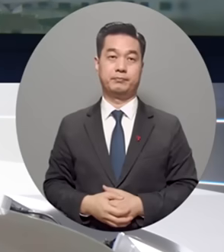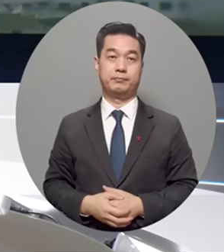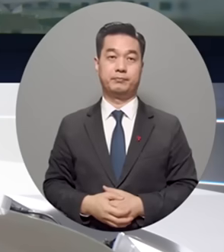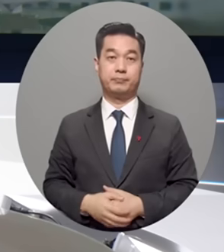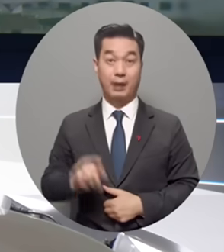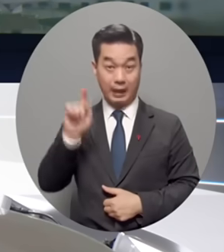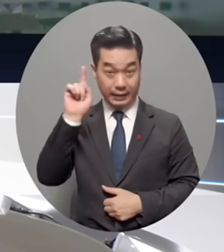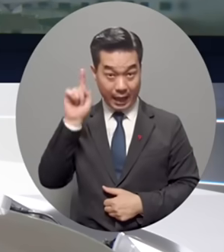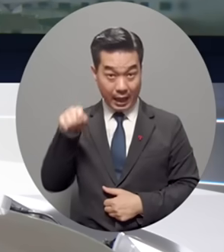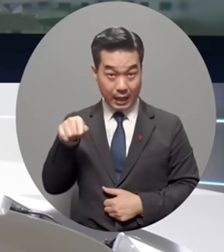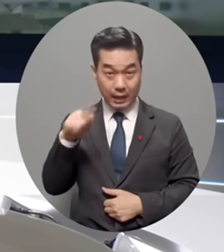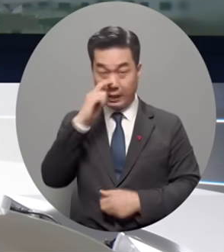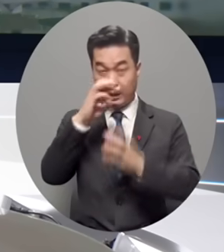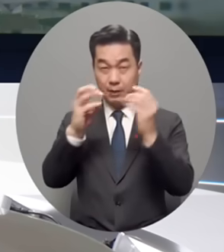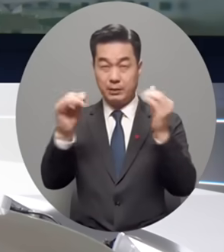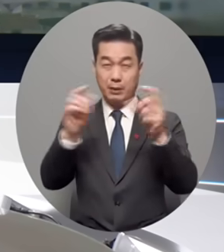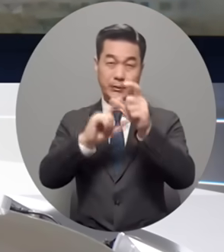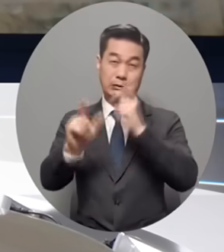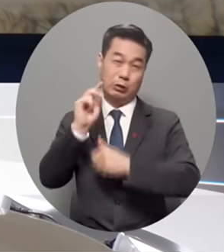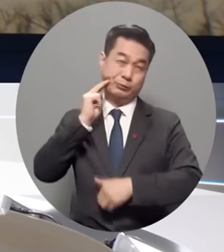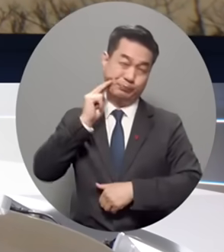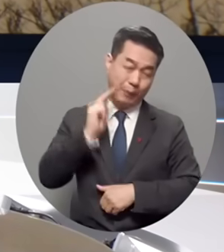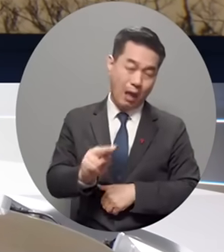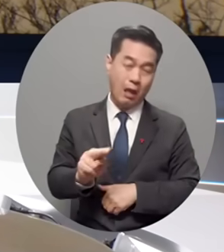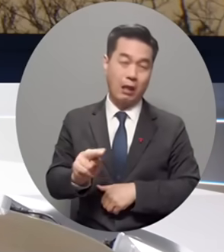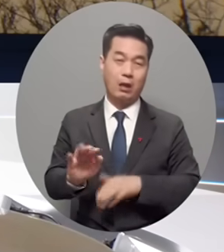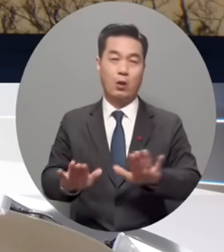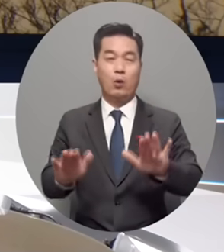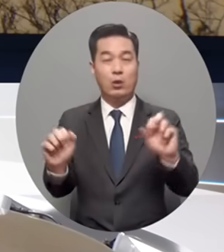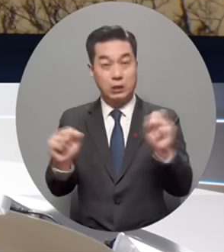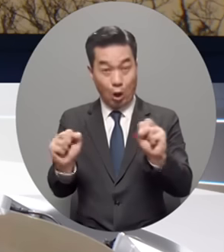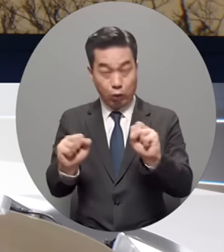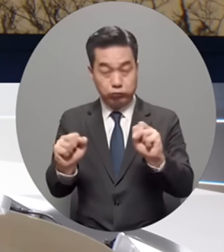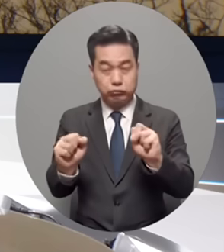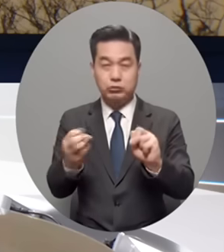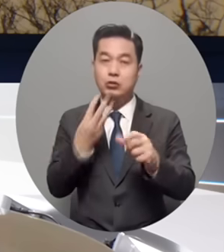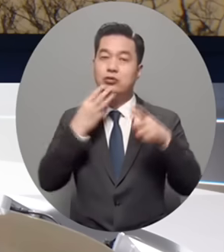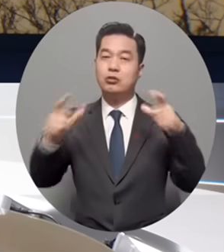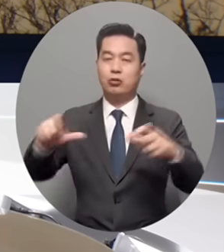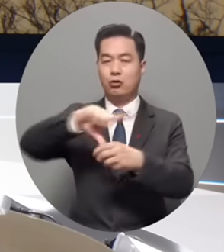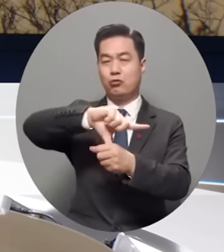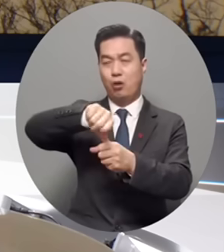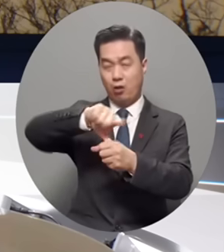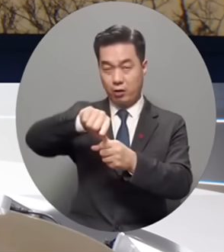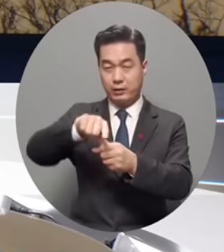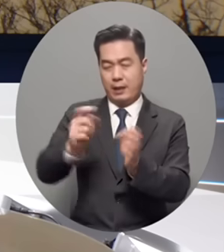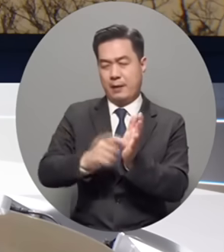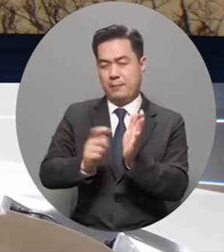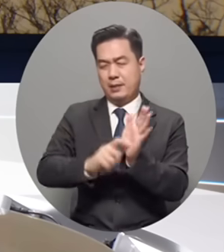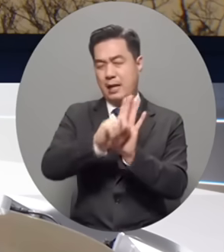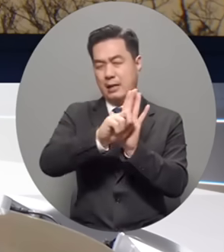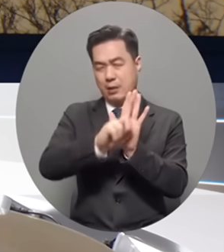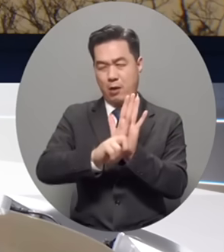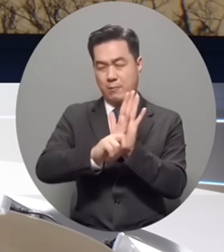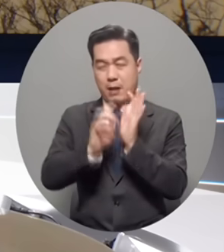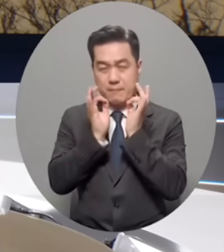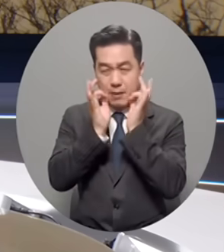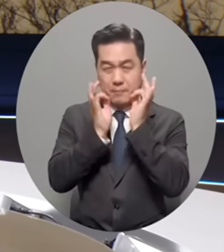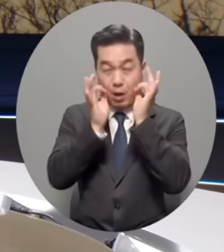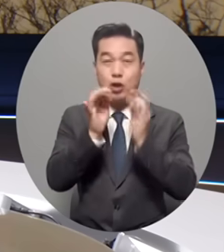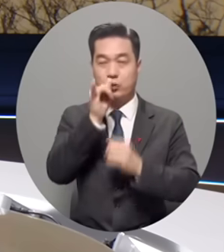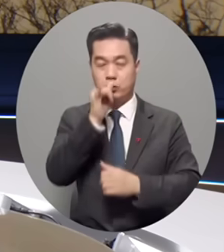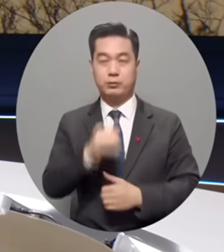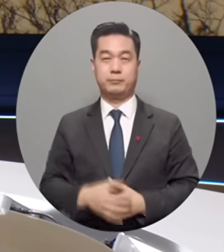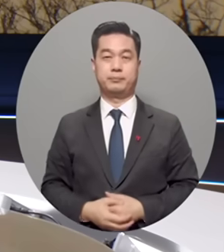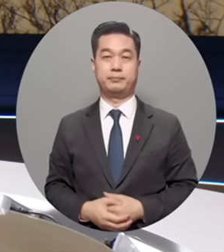내일은 미세먼지가 더 심해져서 올겨울 들어서 처음으로 수도권 지역에 비상저감 조치가 실시될 예정입니다. 양소영